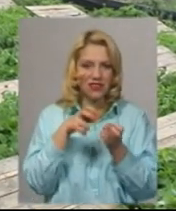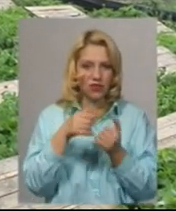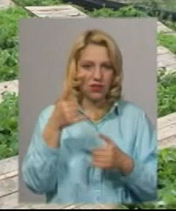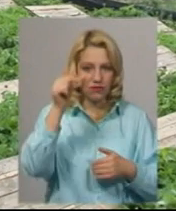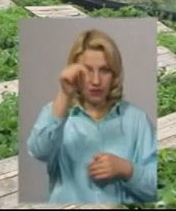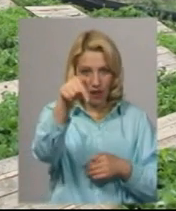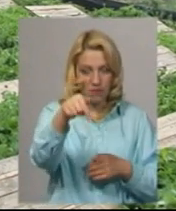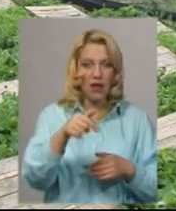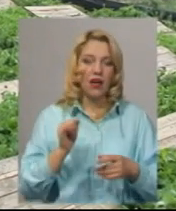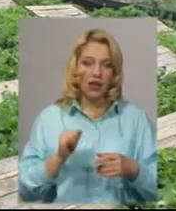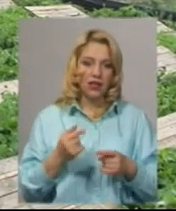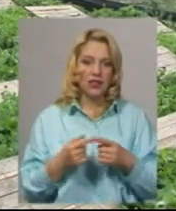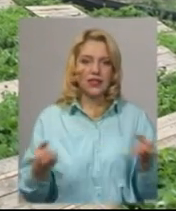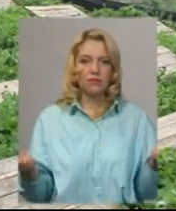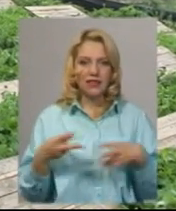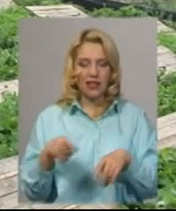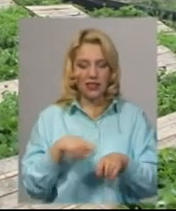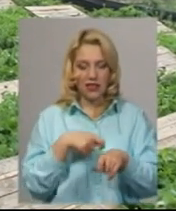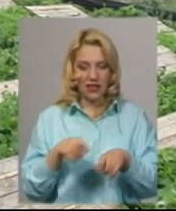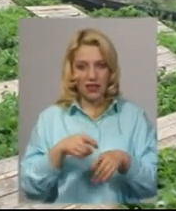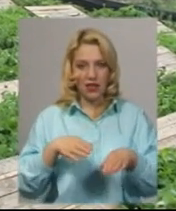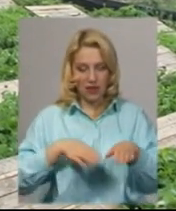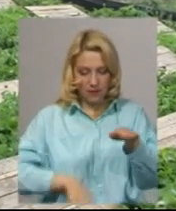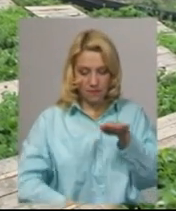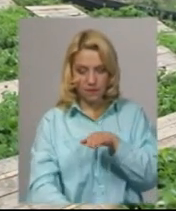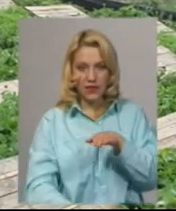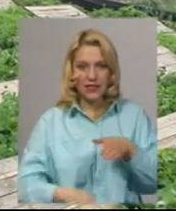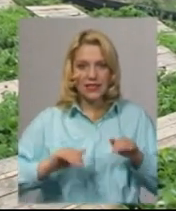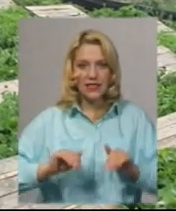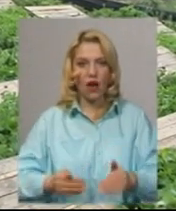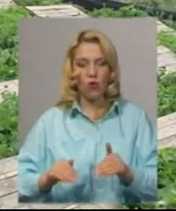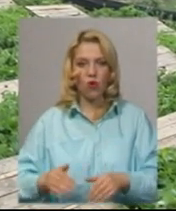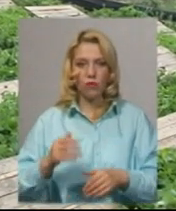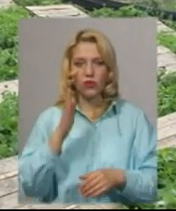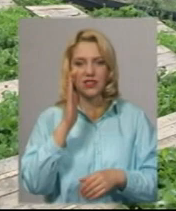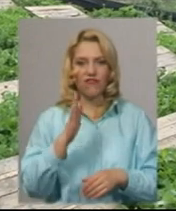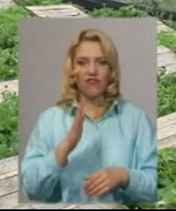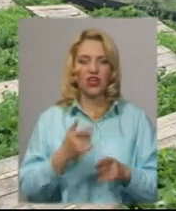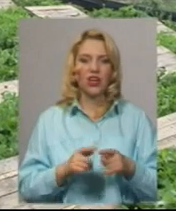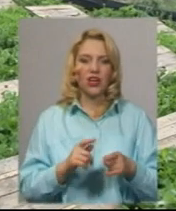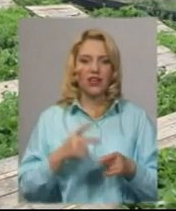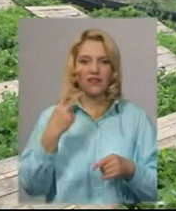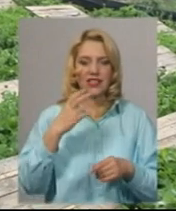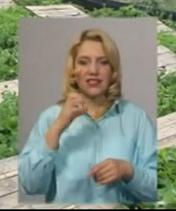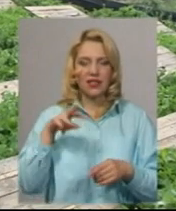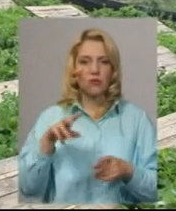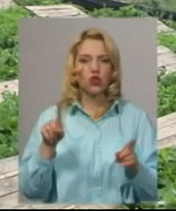тканина, вона теж закопується на сантиметрів 20 в землю, щоб ні крути, ні миші не могли пролізти.